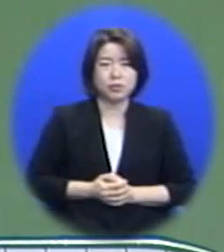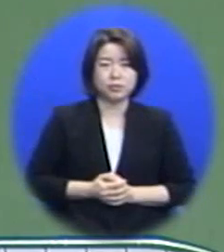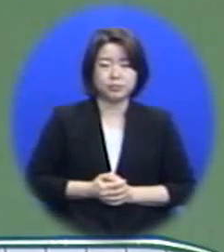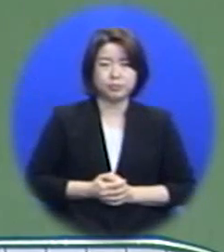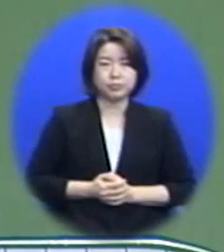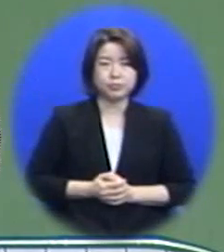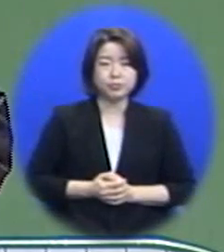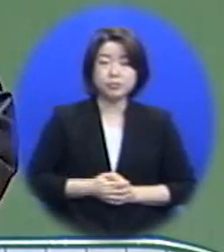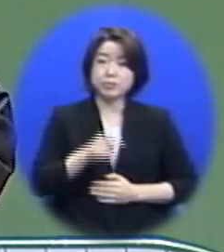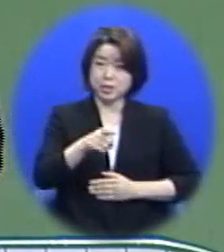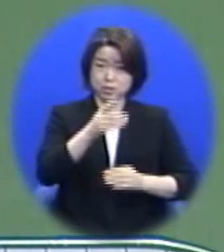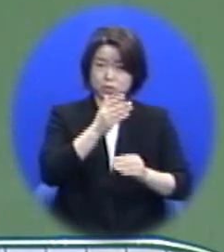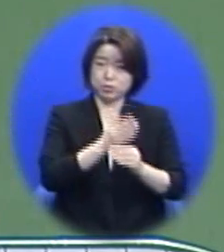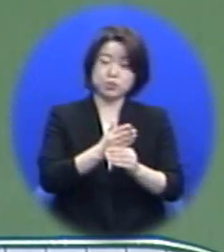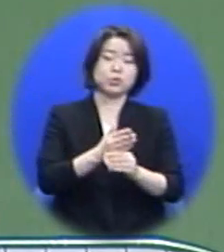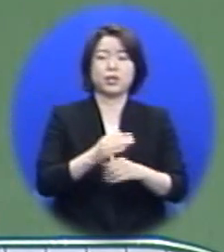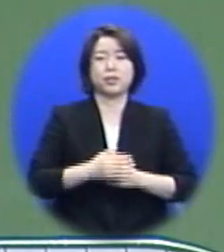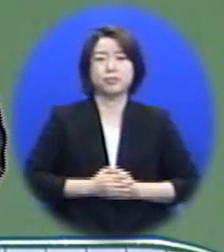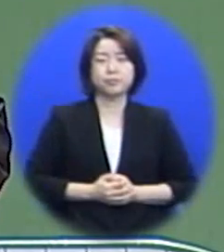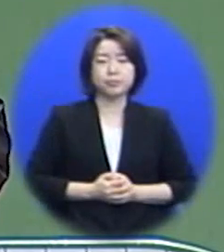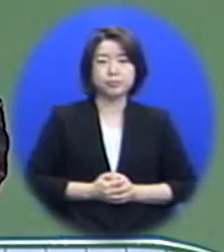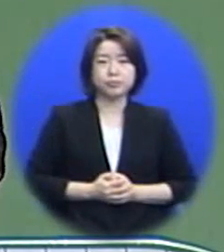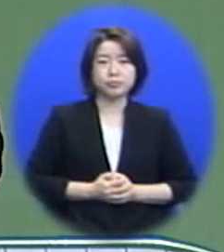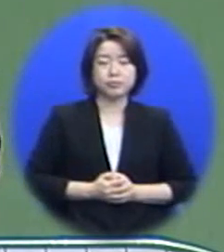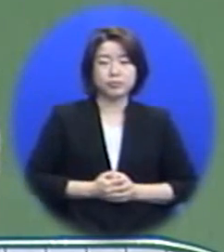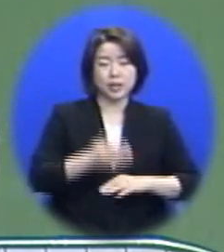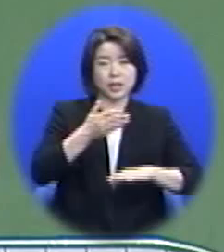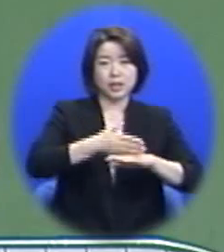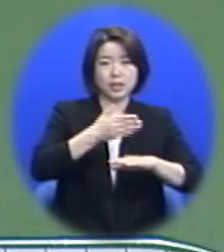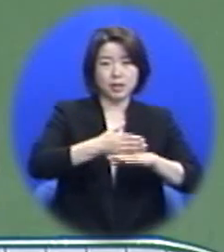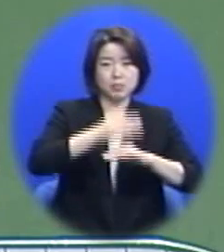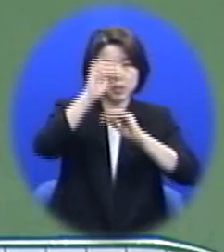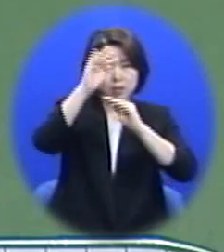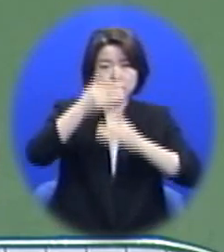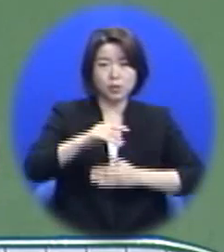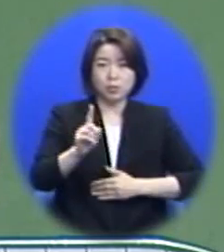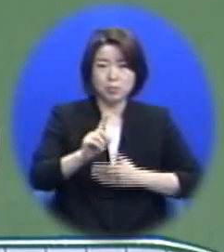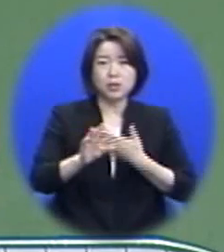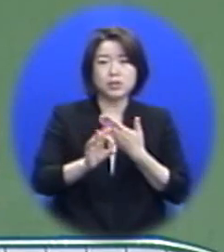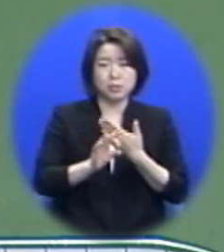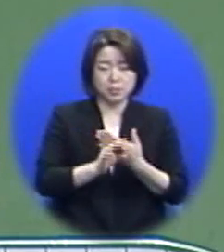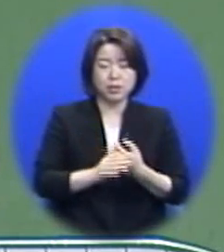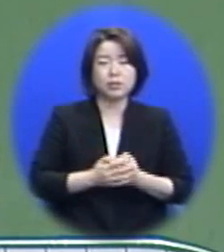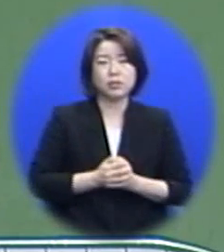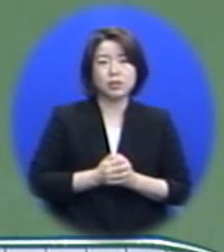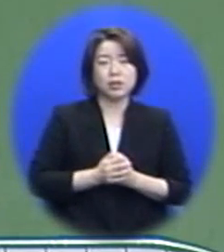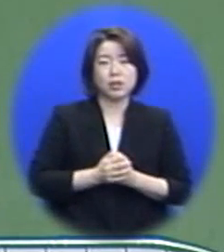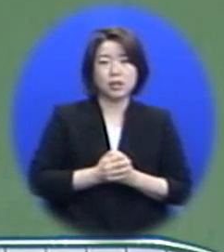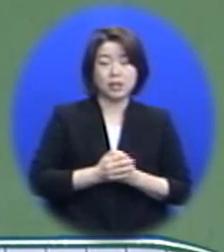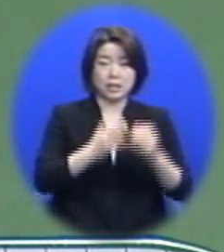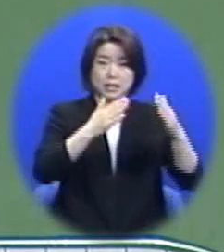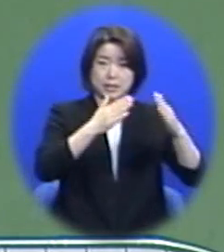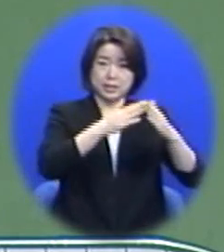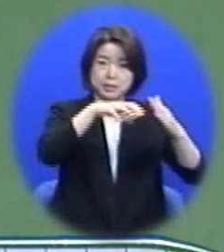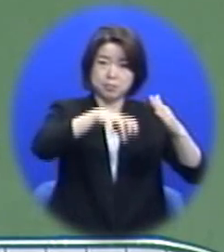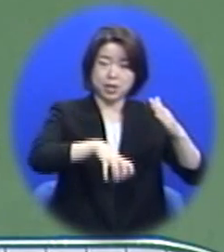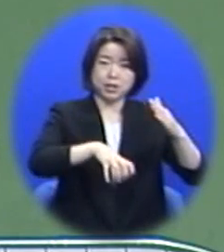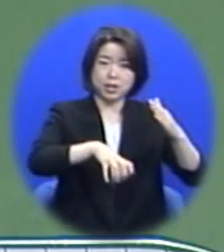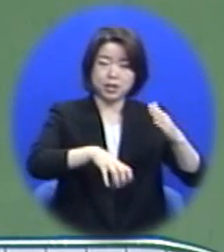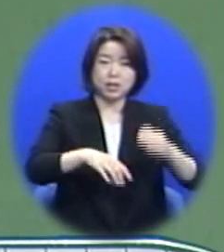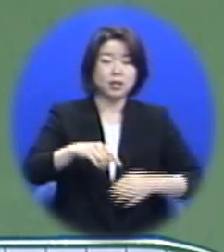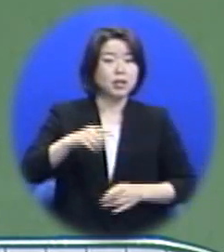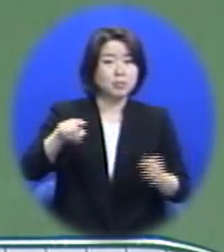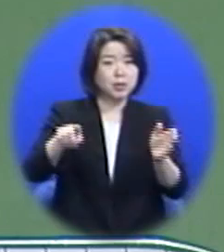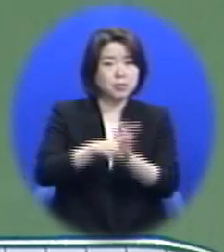드렸습니다 그중에 이런 감사를 드렸습니다 가문에 한 사람의 순교자가